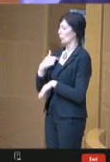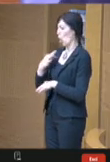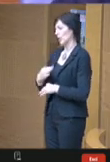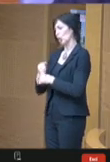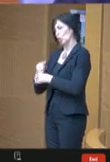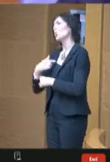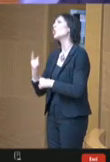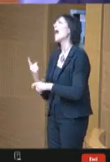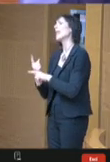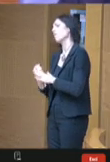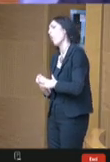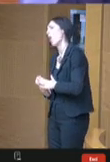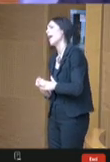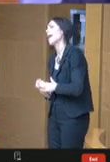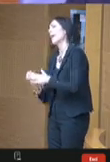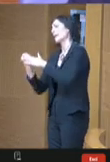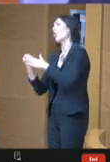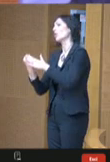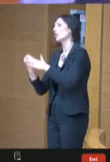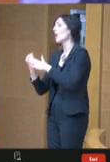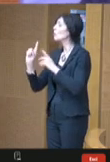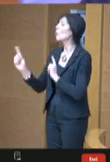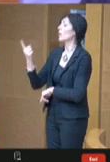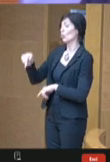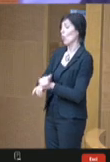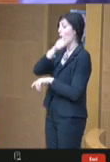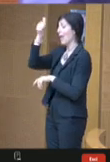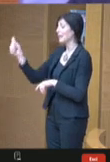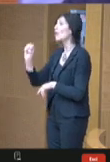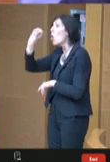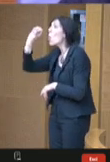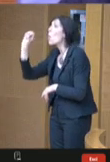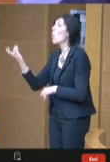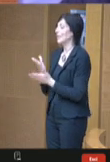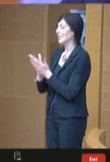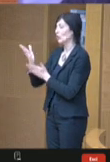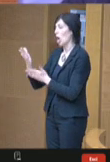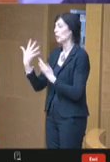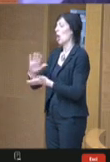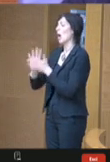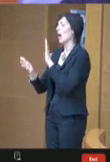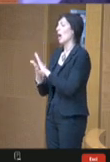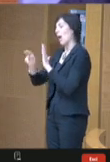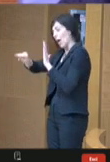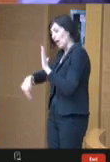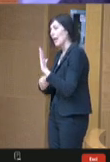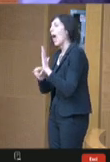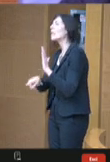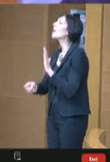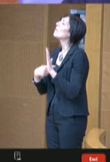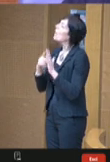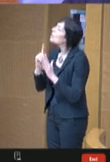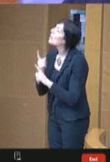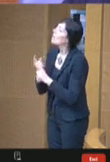di sostenere, soprattutto in quest'anno importante, dai 15 anni dalla ratifica, la valorizzazione del lavoro che